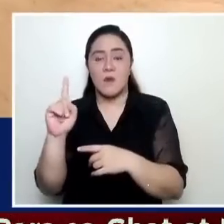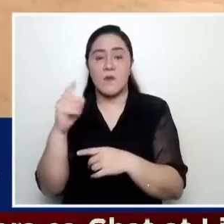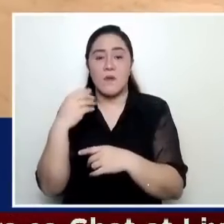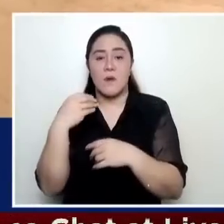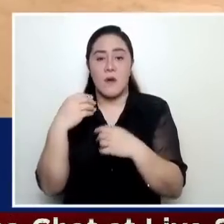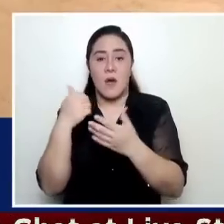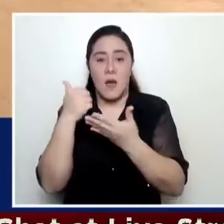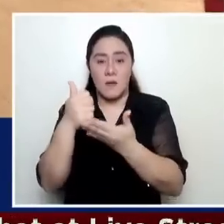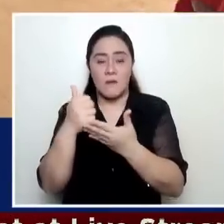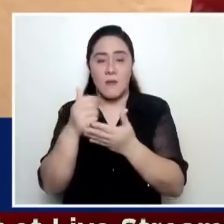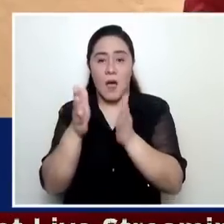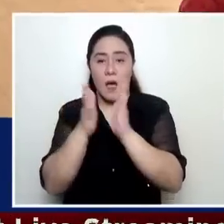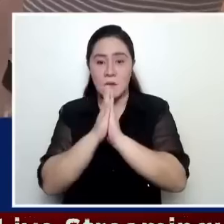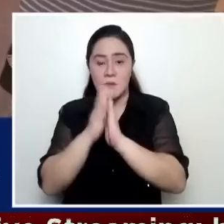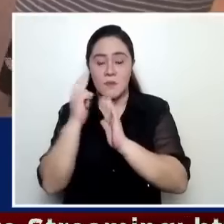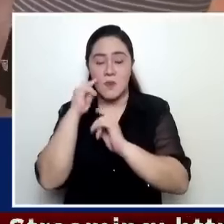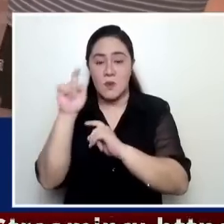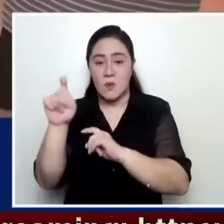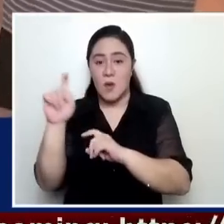just for the interim.